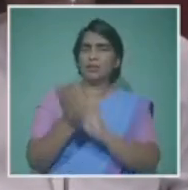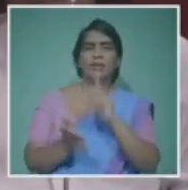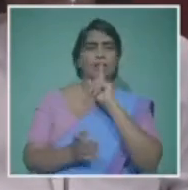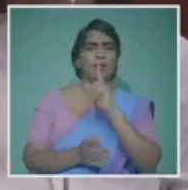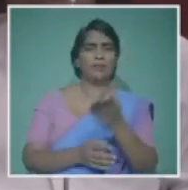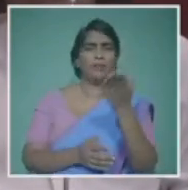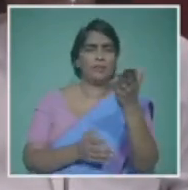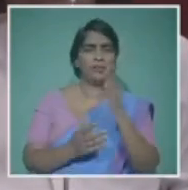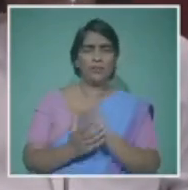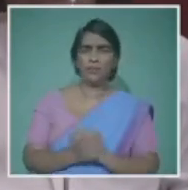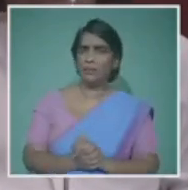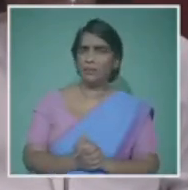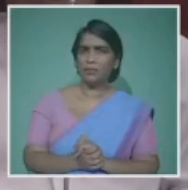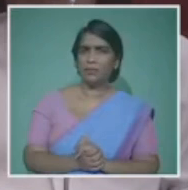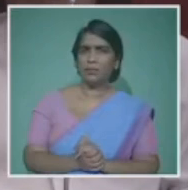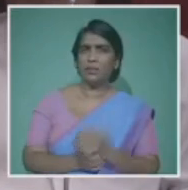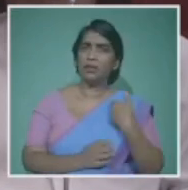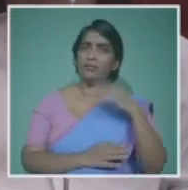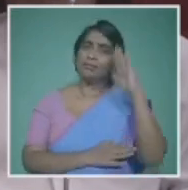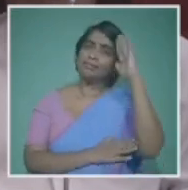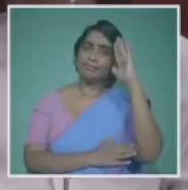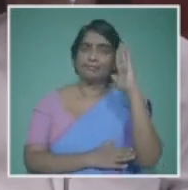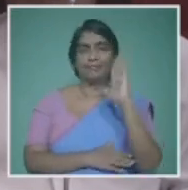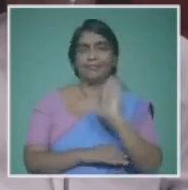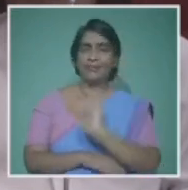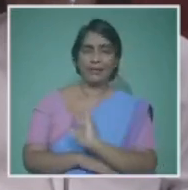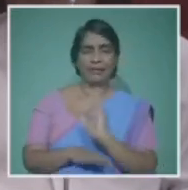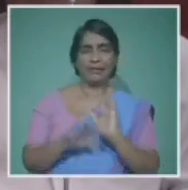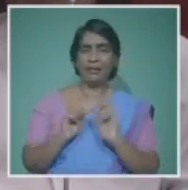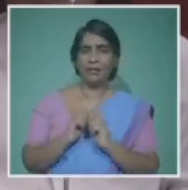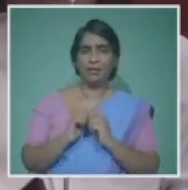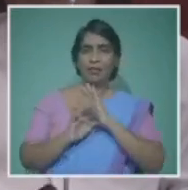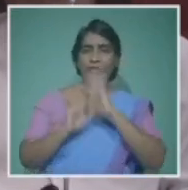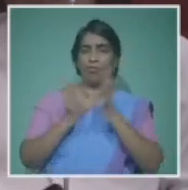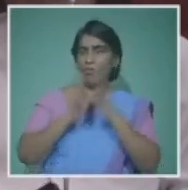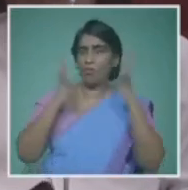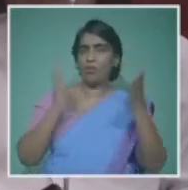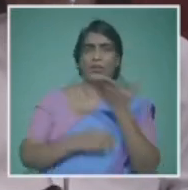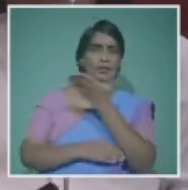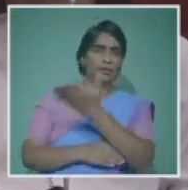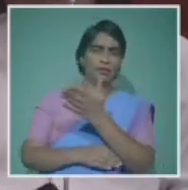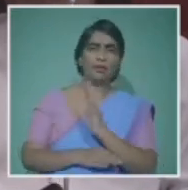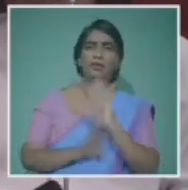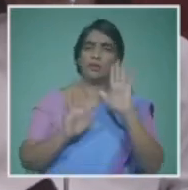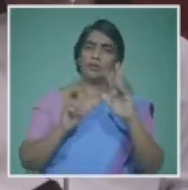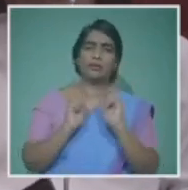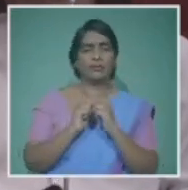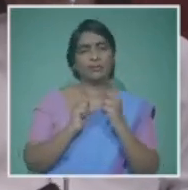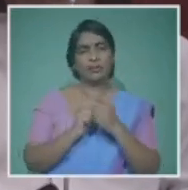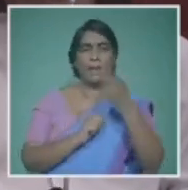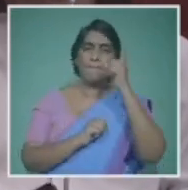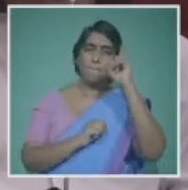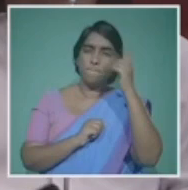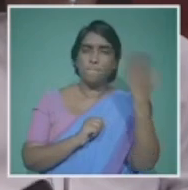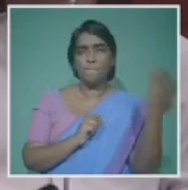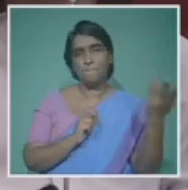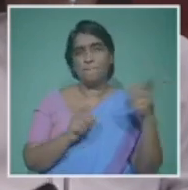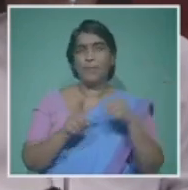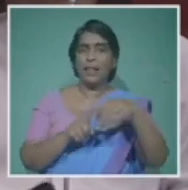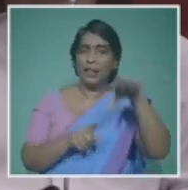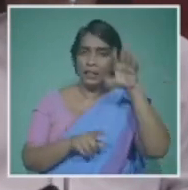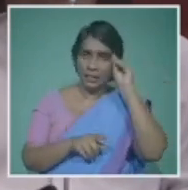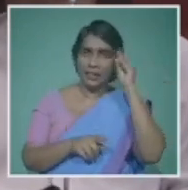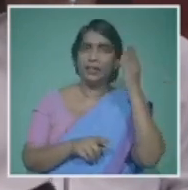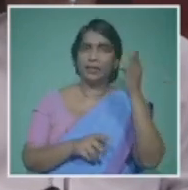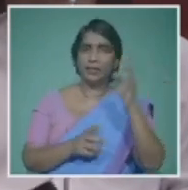උතරදිලා අපි අත උස්සන ඒක වෙන වැඩක් බෞතරේ ඒ පැත්තේ හැබැයි කමන්නේ දැන් ඔබතුමා ප්‍රබෝධ වෙලා හරි ඒව තේරුම්